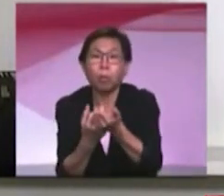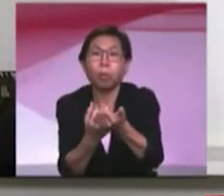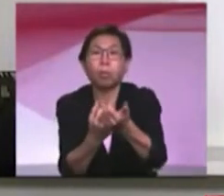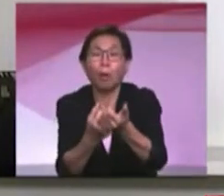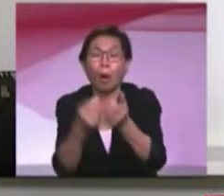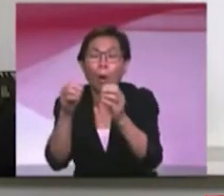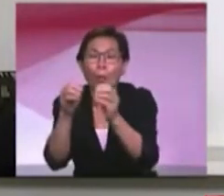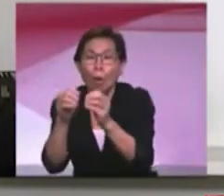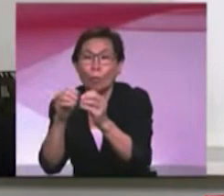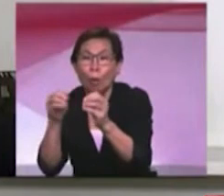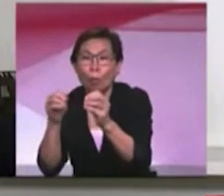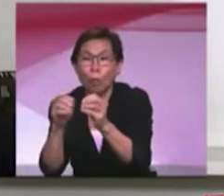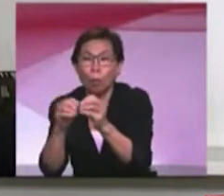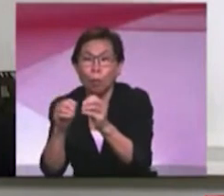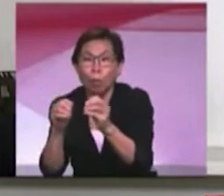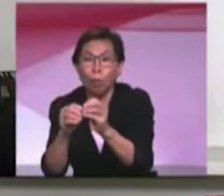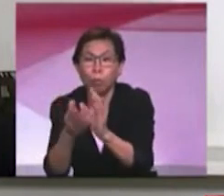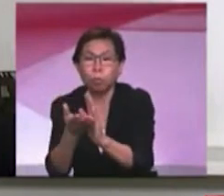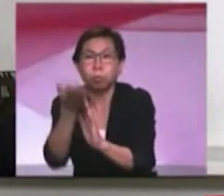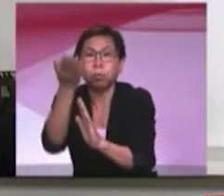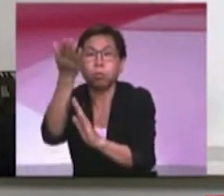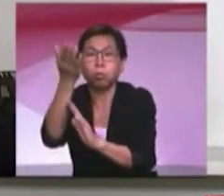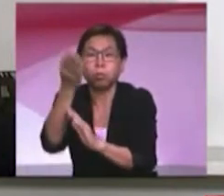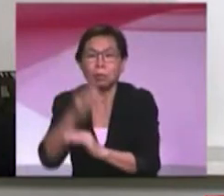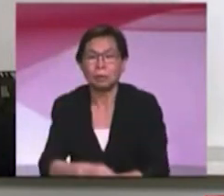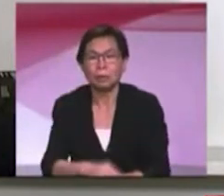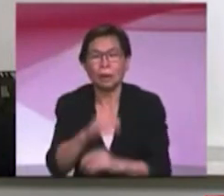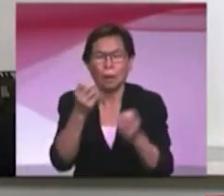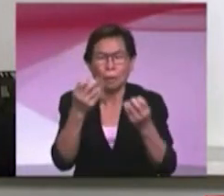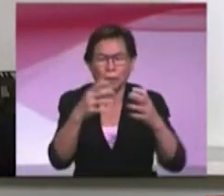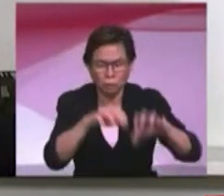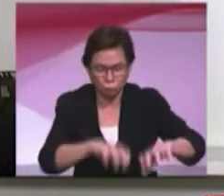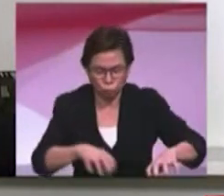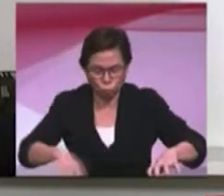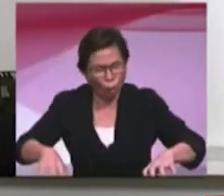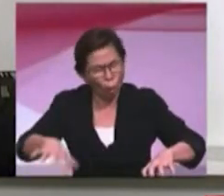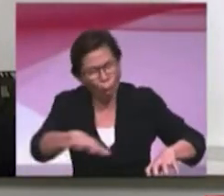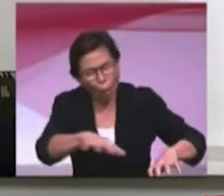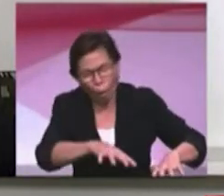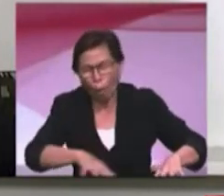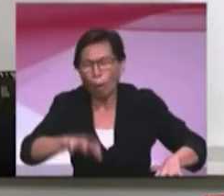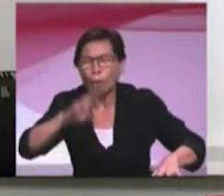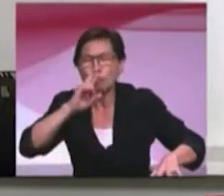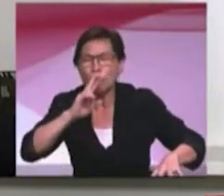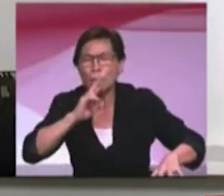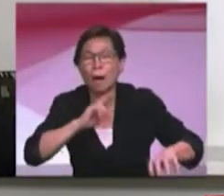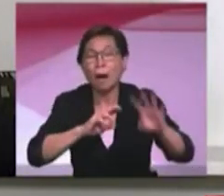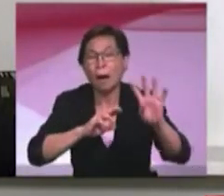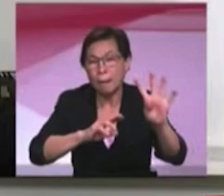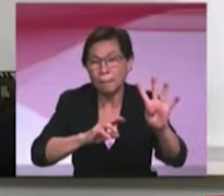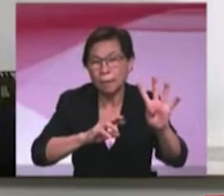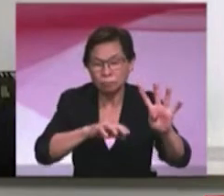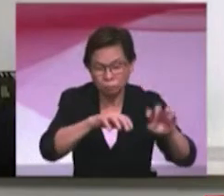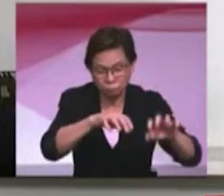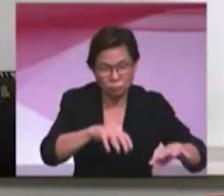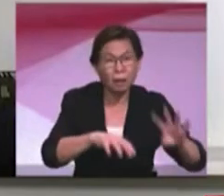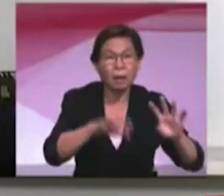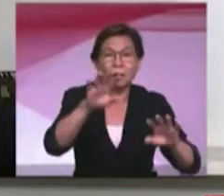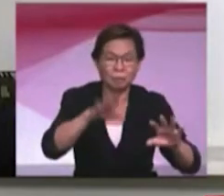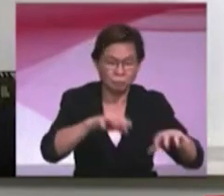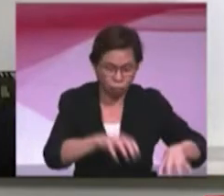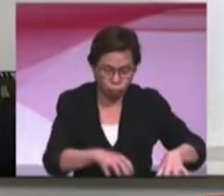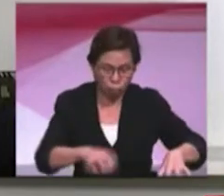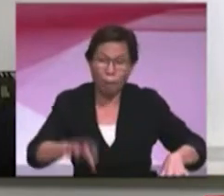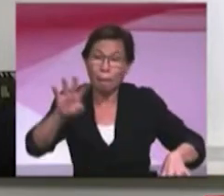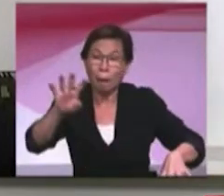menyumbang kepada peningkatan kes. Kebanyakan zon adalah merah dengan 4 zon mencatatkan